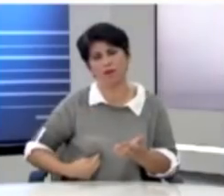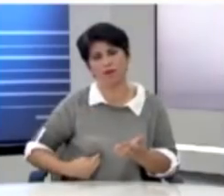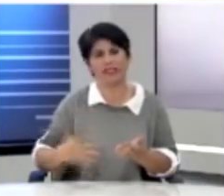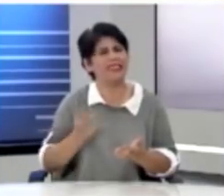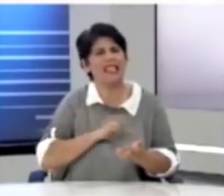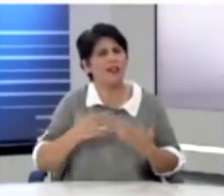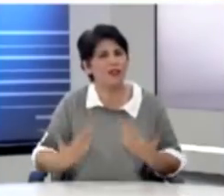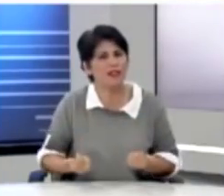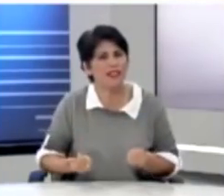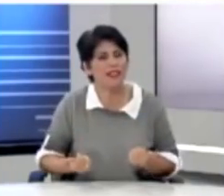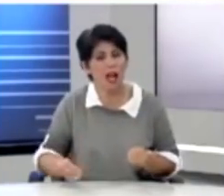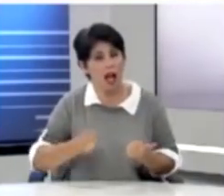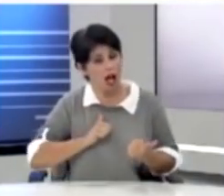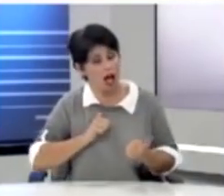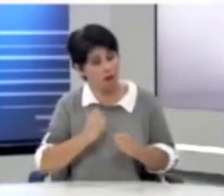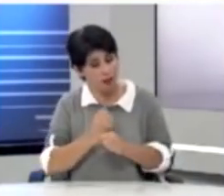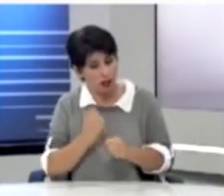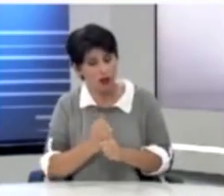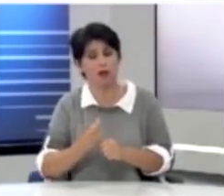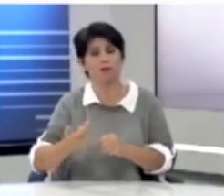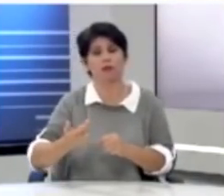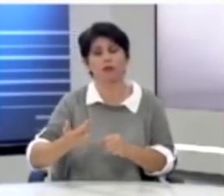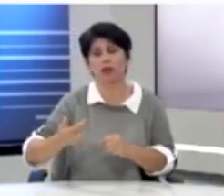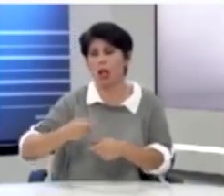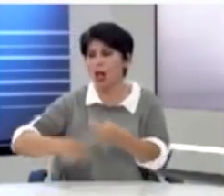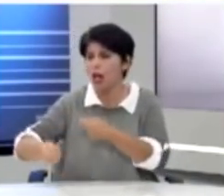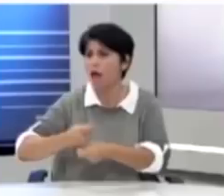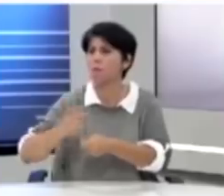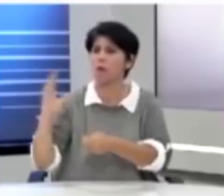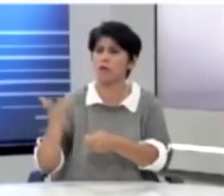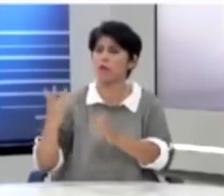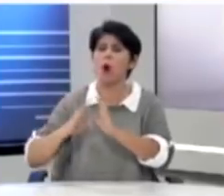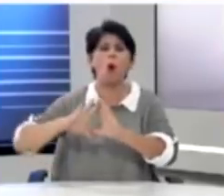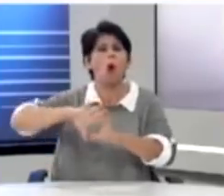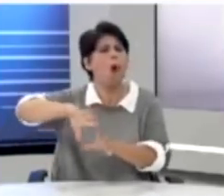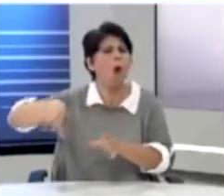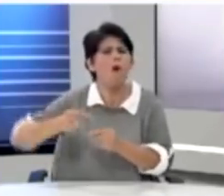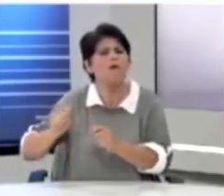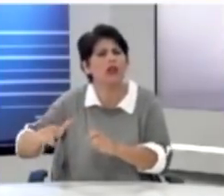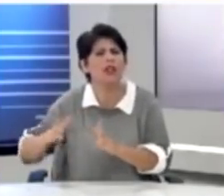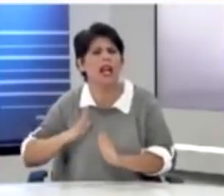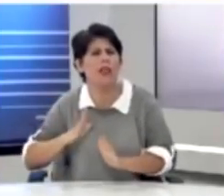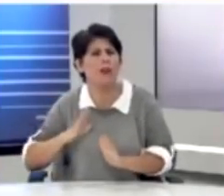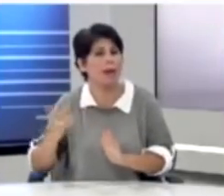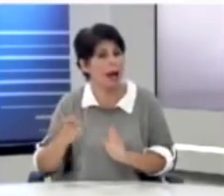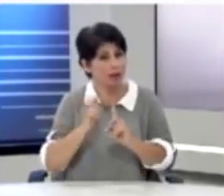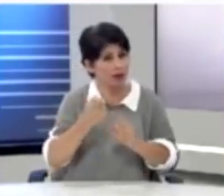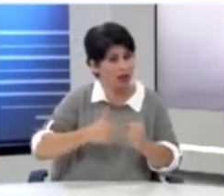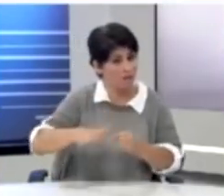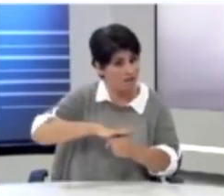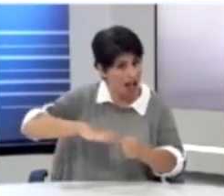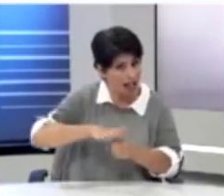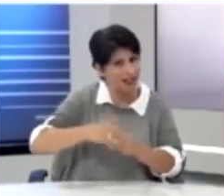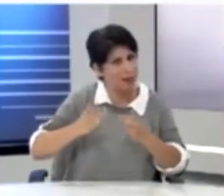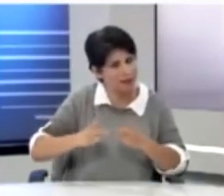θα κερδίσουν οι αυτοαπασχολούμενοι επαγγελματοβιοτέχνες, έμποροι, αν οι ψηφιακές βάσεις επιτρέψουν στις